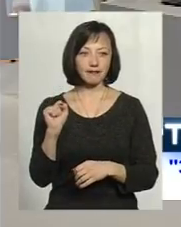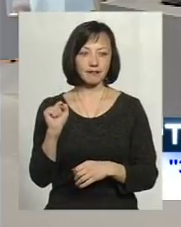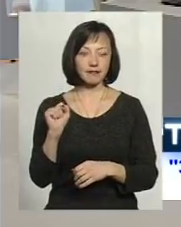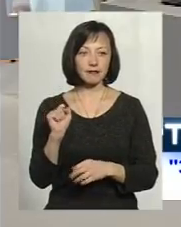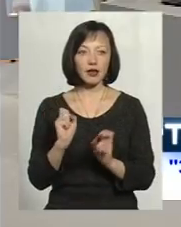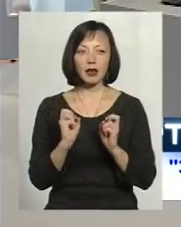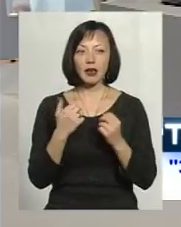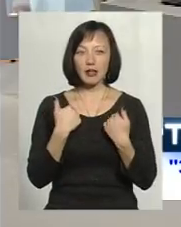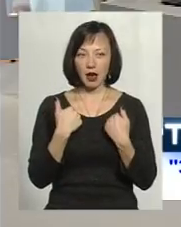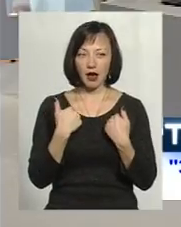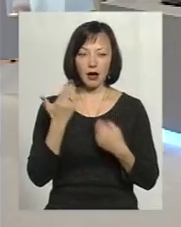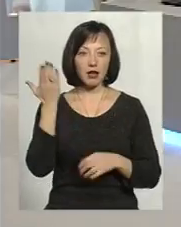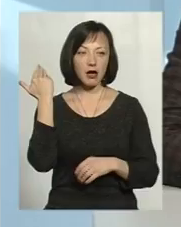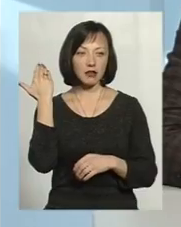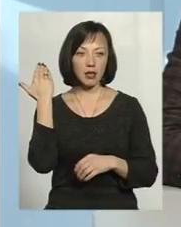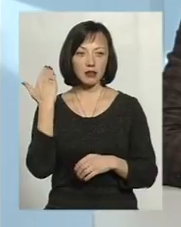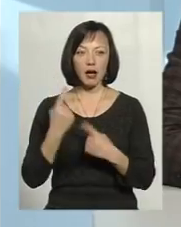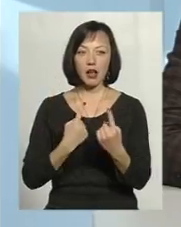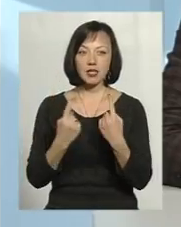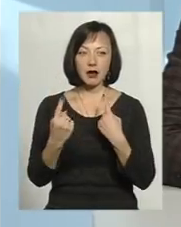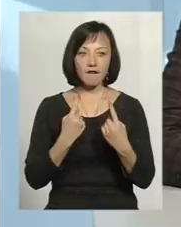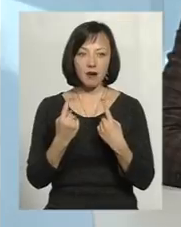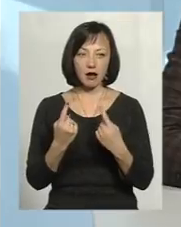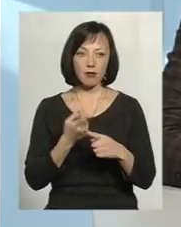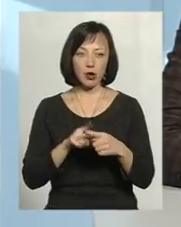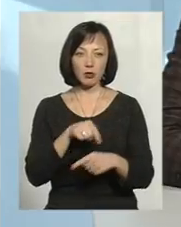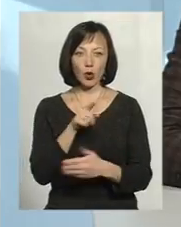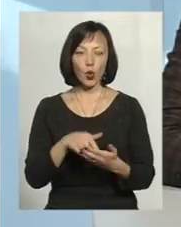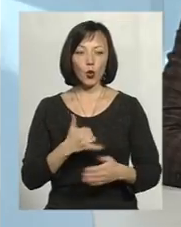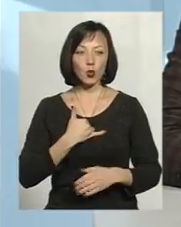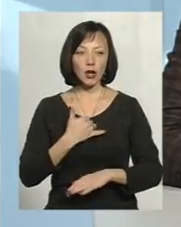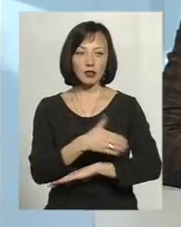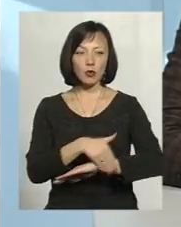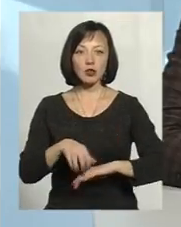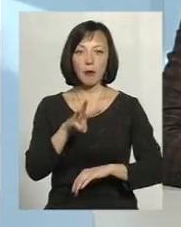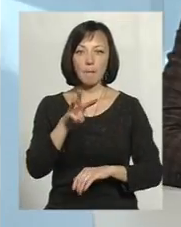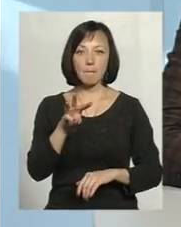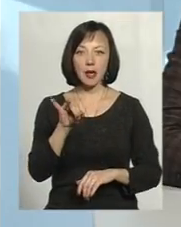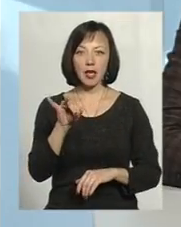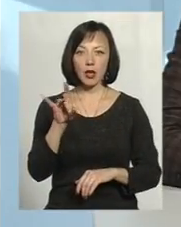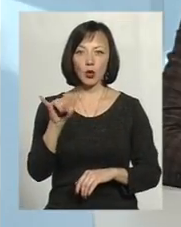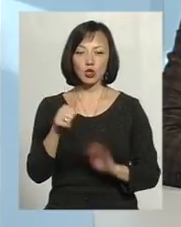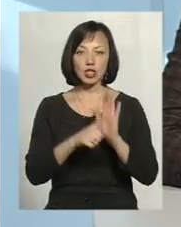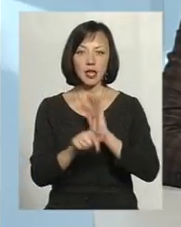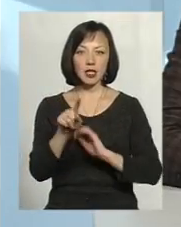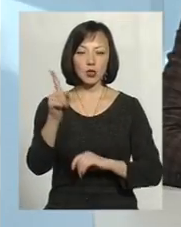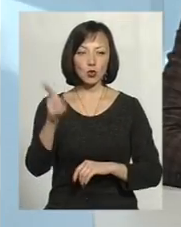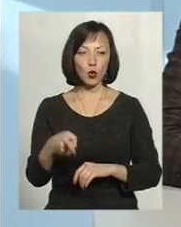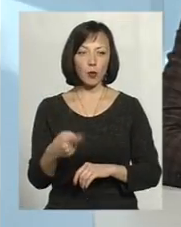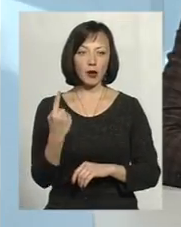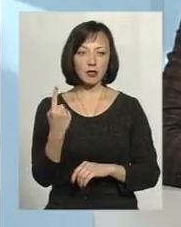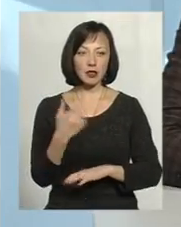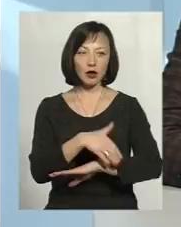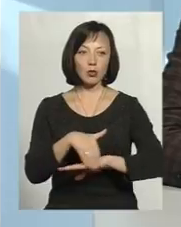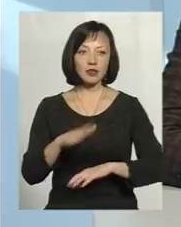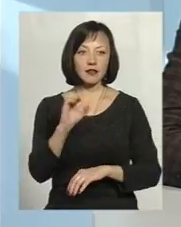Я когда-то уже разговаривал по этому вопросу. У нас на проспекте Мира 61/1, на улице